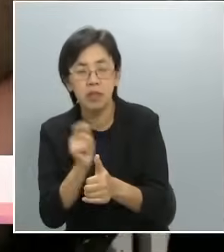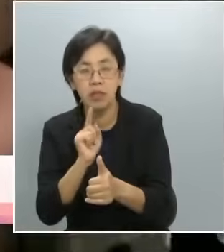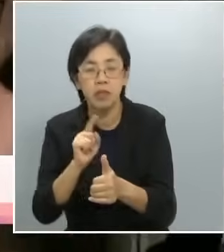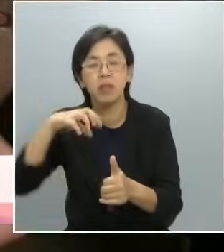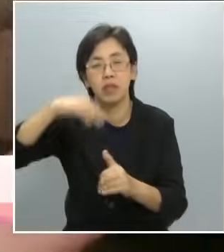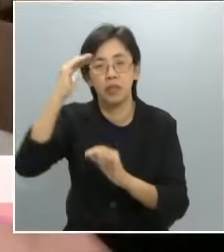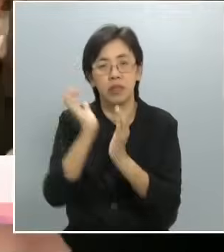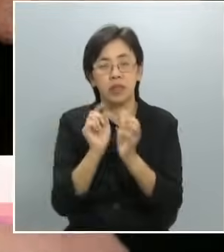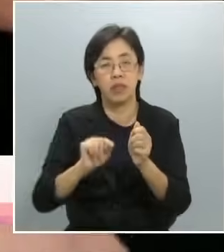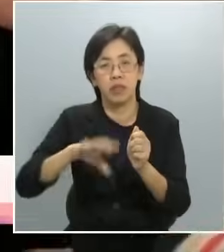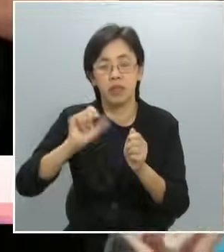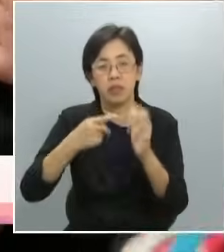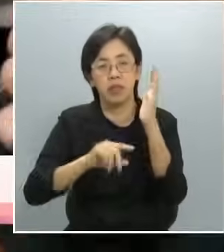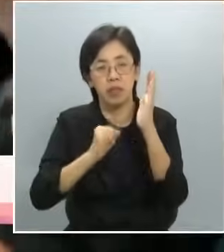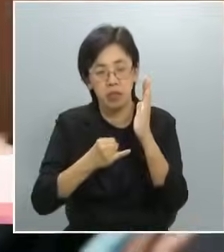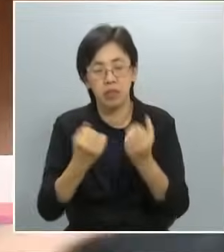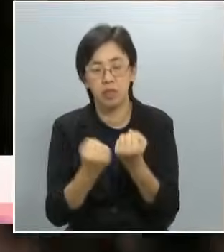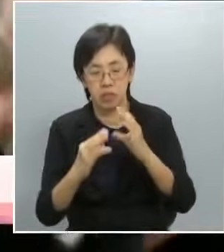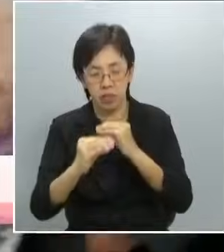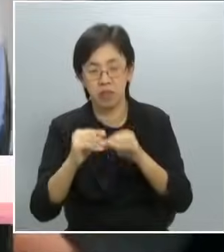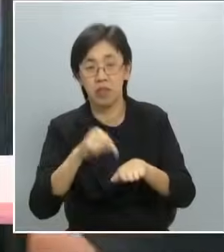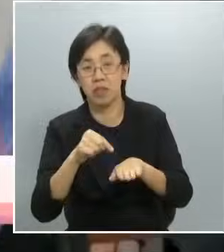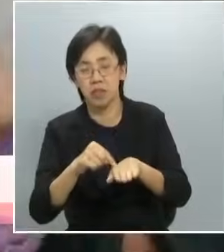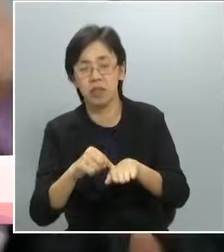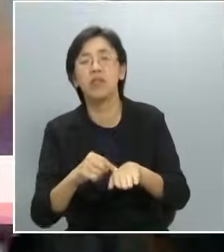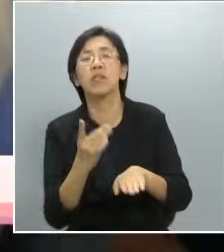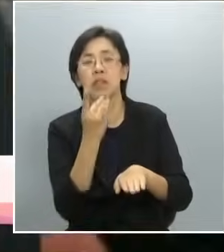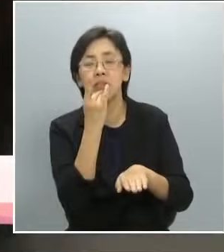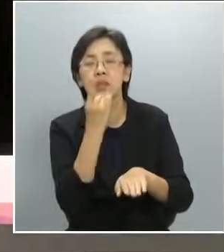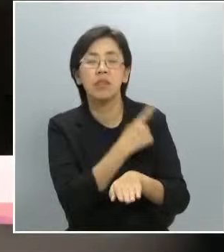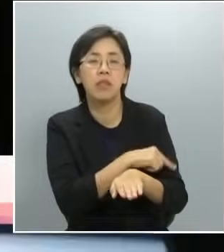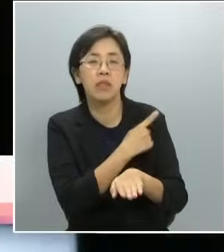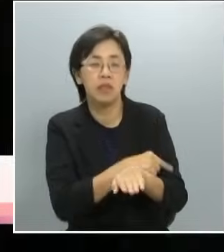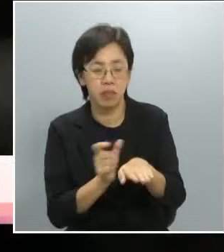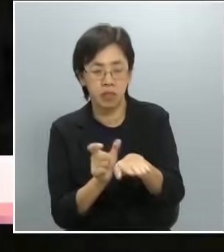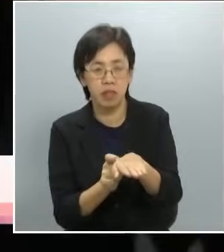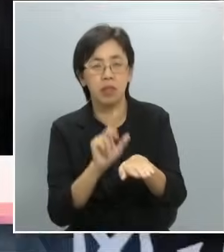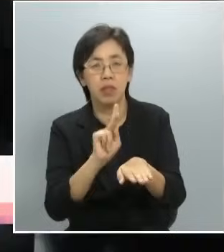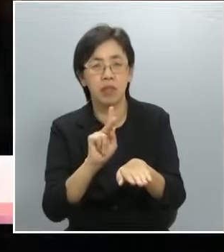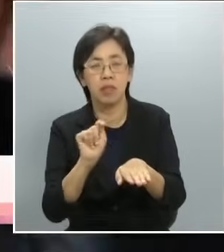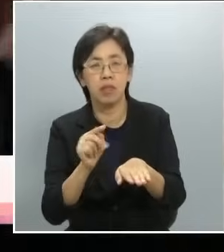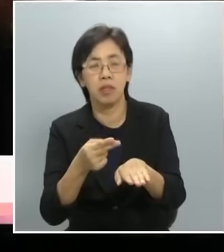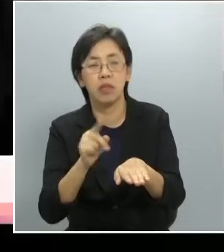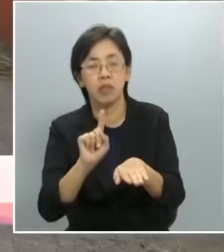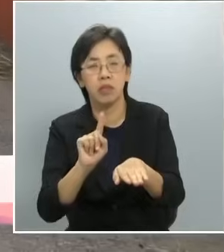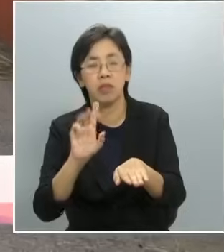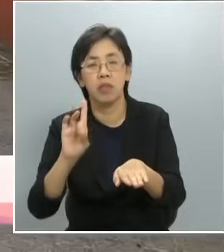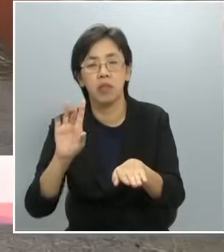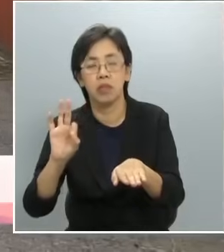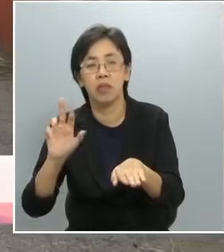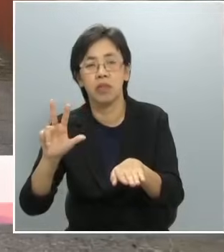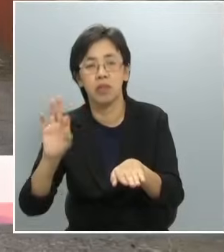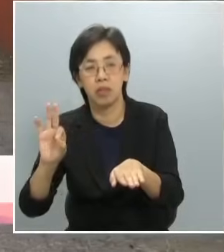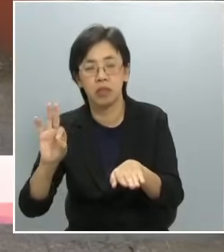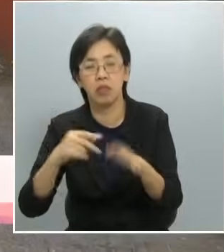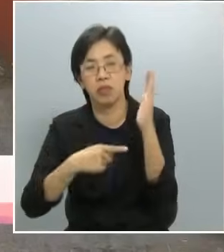ะพร้อมกับรถเก๋งต้องสงสัยเป็น Honda Civic สีขาวหมายเลขทะเบียนกไก่ทท8939ประ